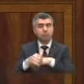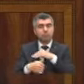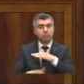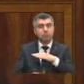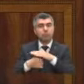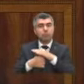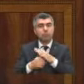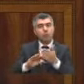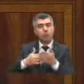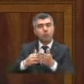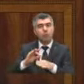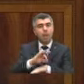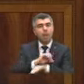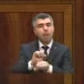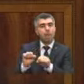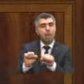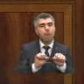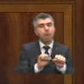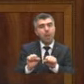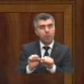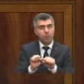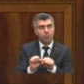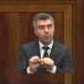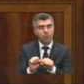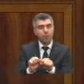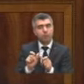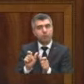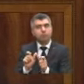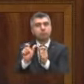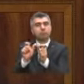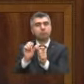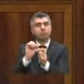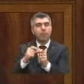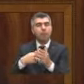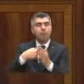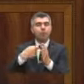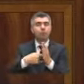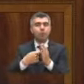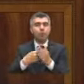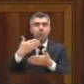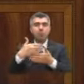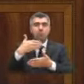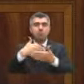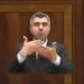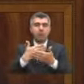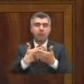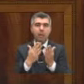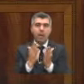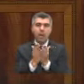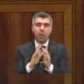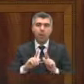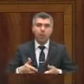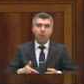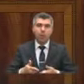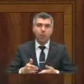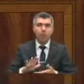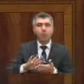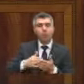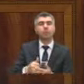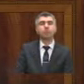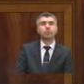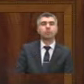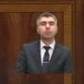العامة من أجل الإشراف المنتدب لتنفيذ مشاريع بناء وتأهيل المؤسسات التعليمية، وهو